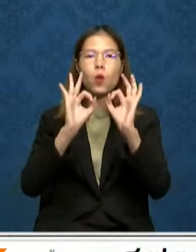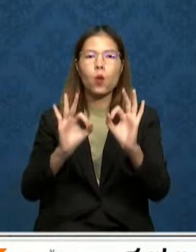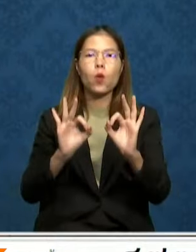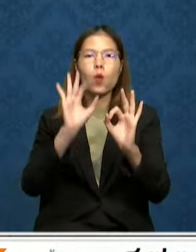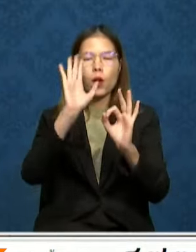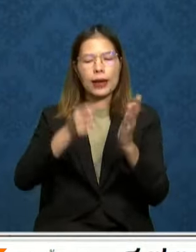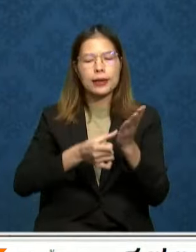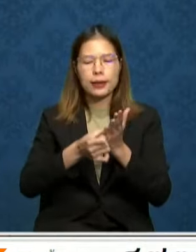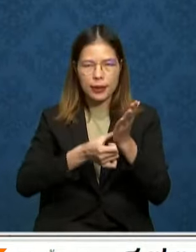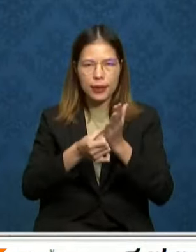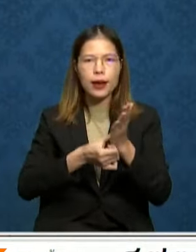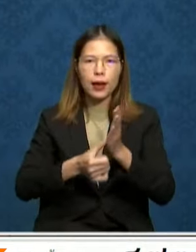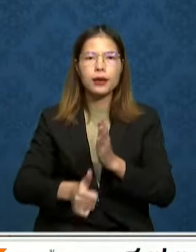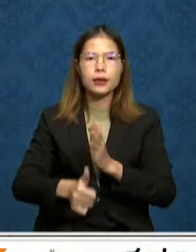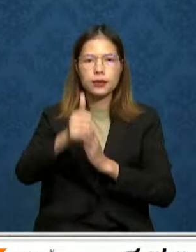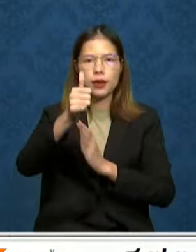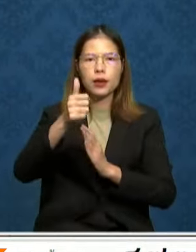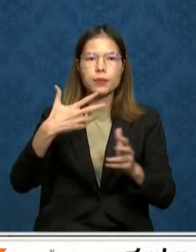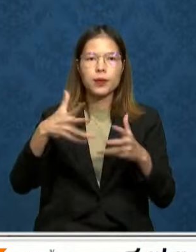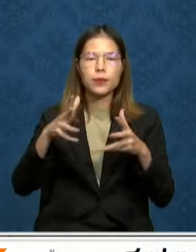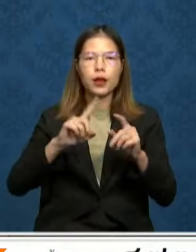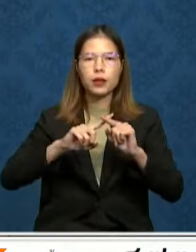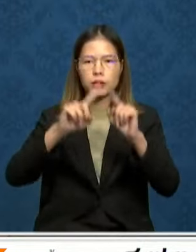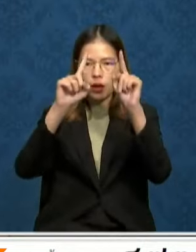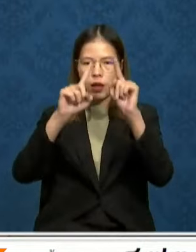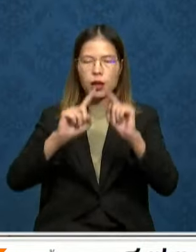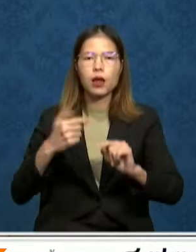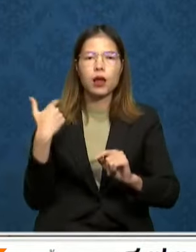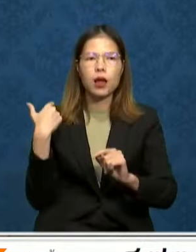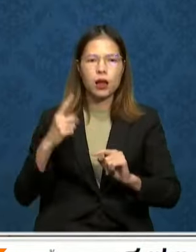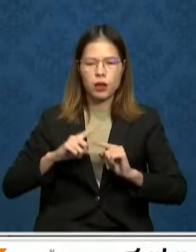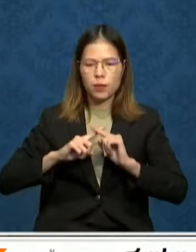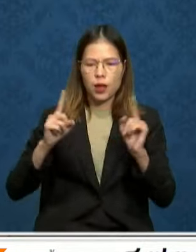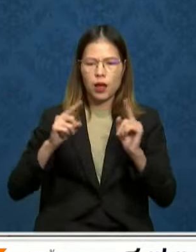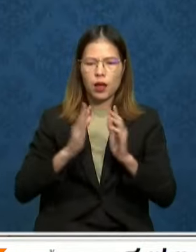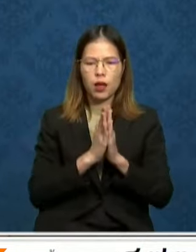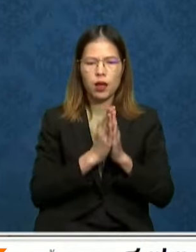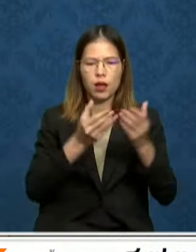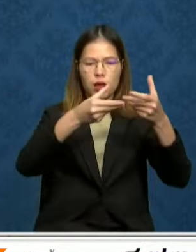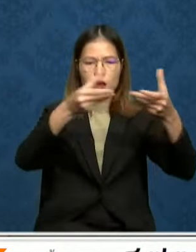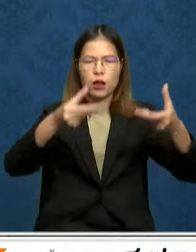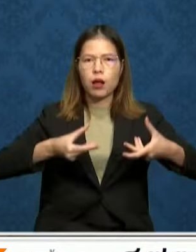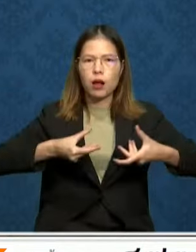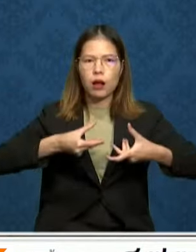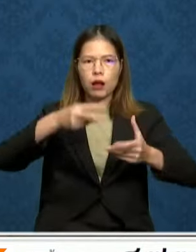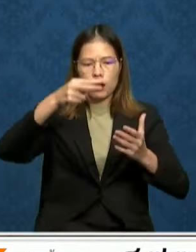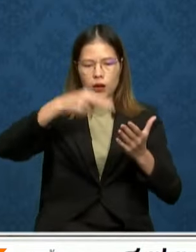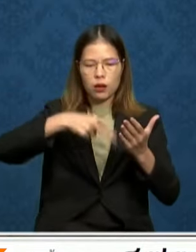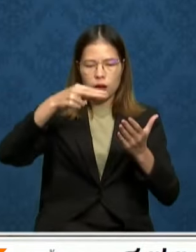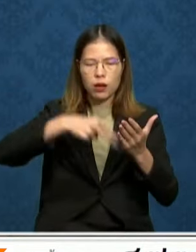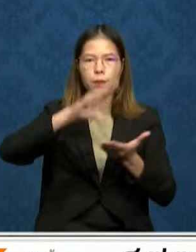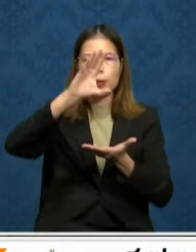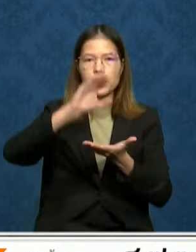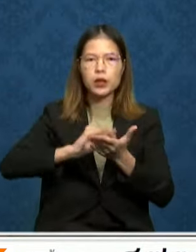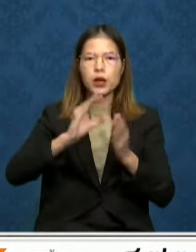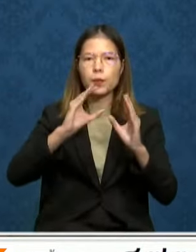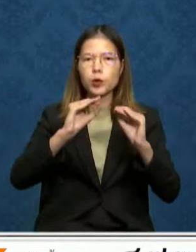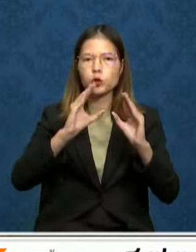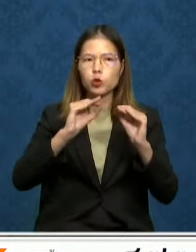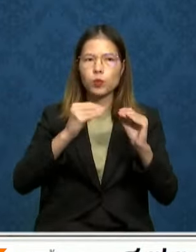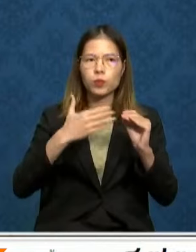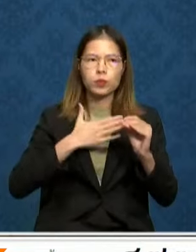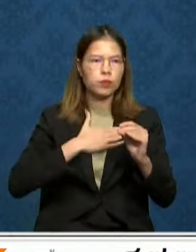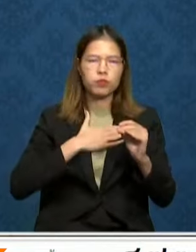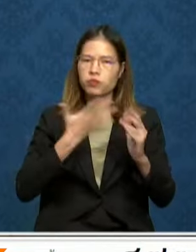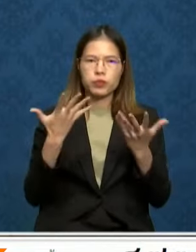การแก้ไขกันได้นะครับแต่ที่แปลกก็คือผมดูในรายงานบันทึกการประชุมแล้วเนี่ยผมไม่